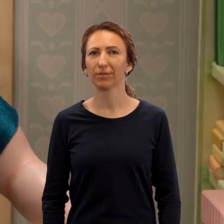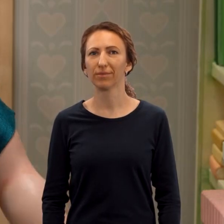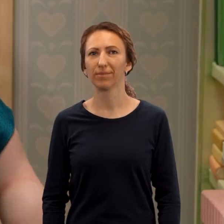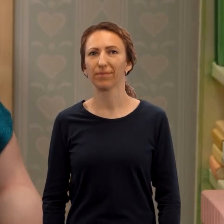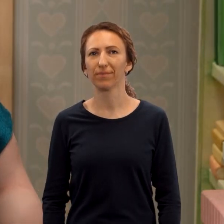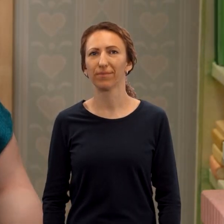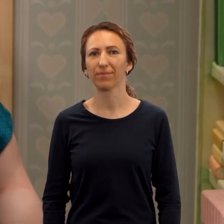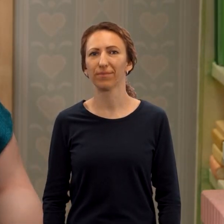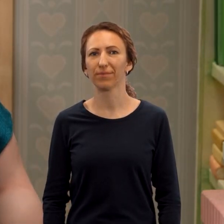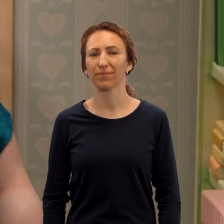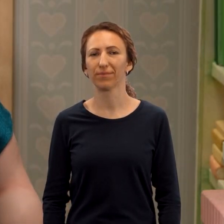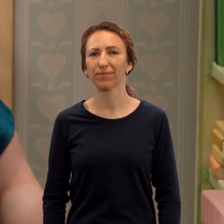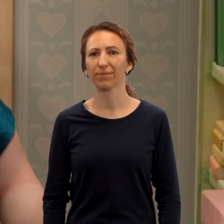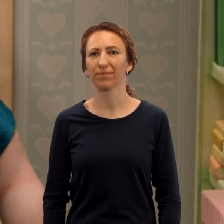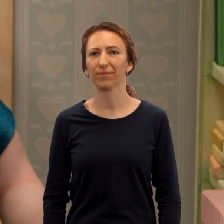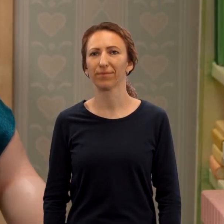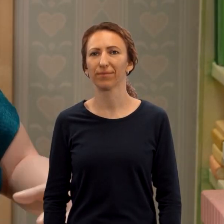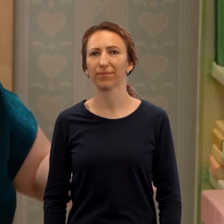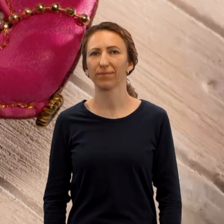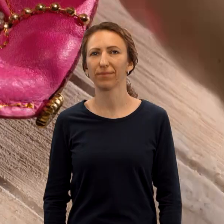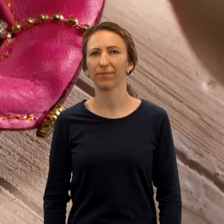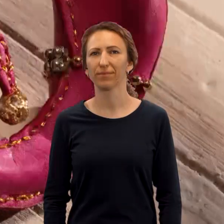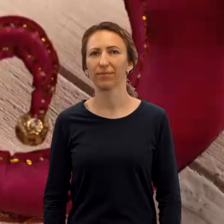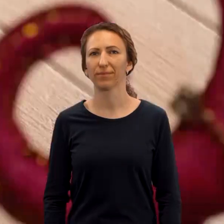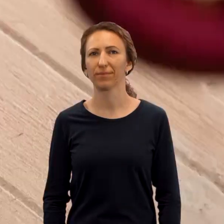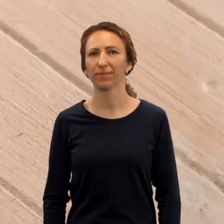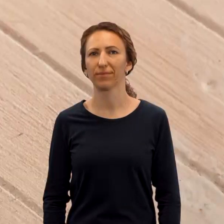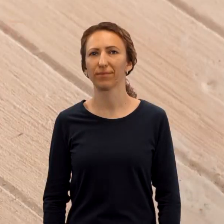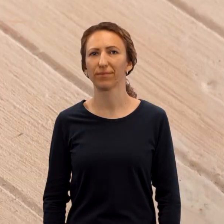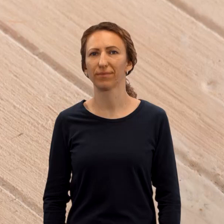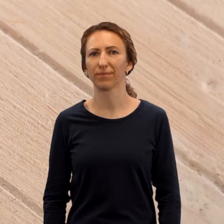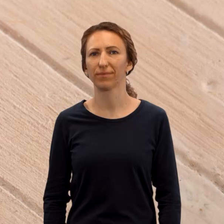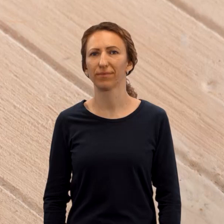Oj, nieładnie ukrywać coś przed ciotką.